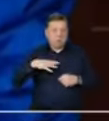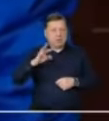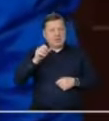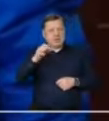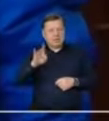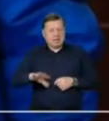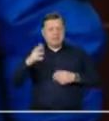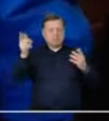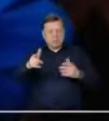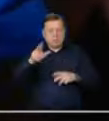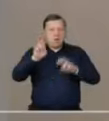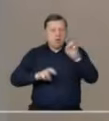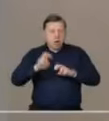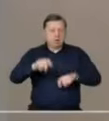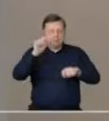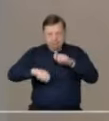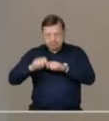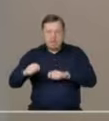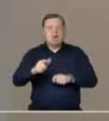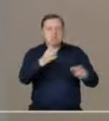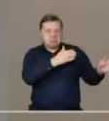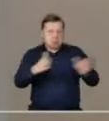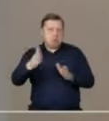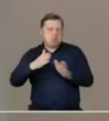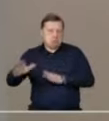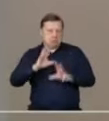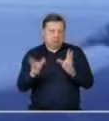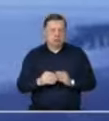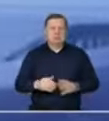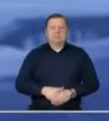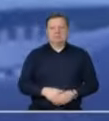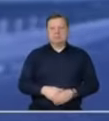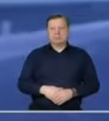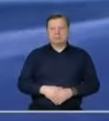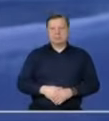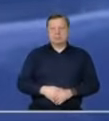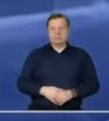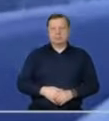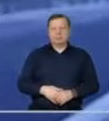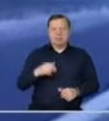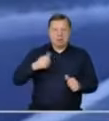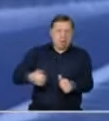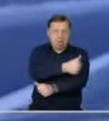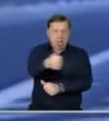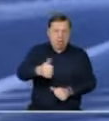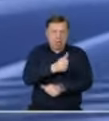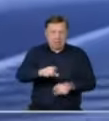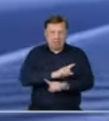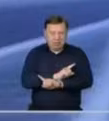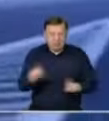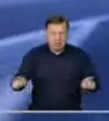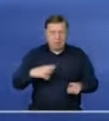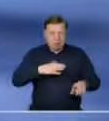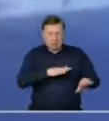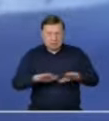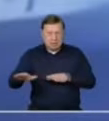miejsca noclegowe. Wiadomo, że przedsiębiorcy dobrze przygotowali się na bezpieczne przyjęcie turystów. Wyprzedzał w niedozwolonym miejscu, mimo że było ślisko, gnał